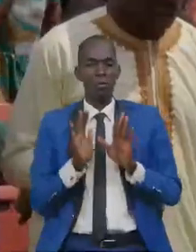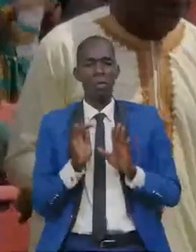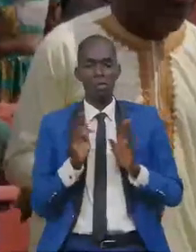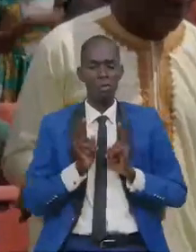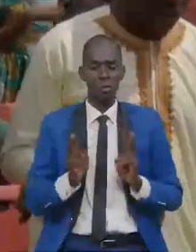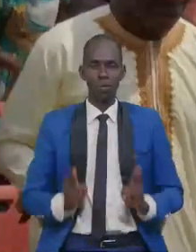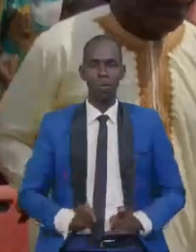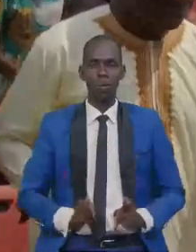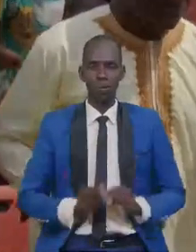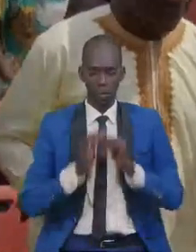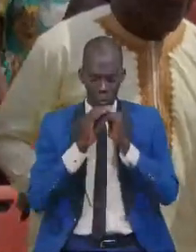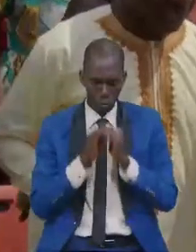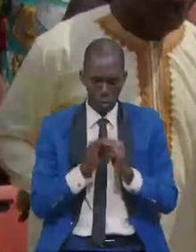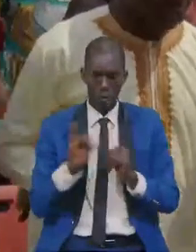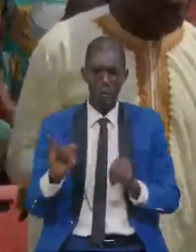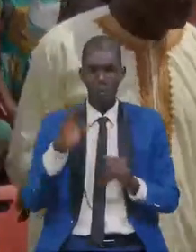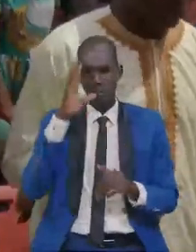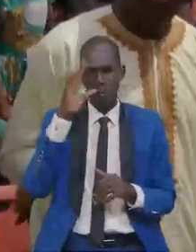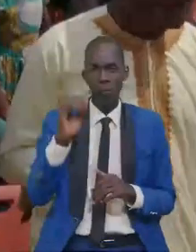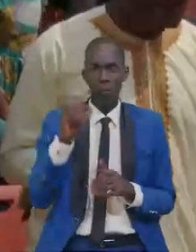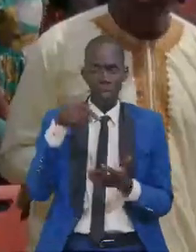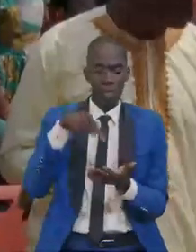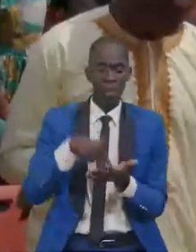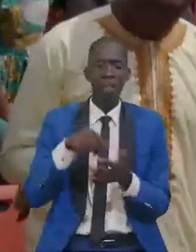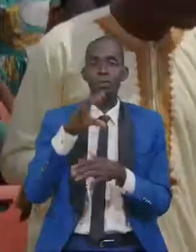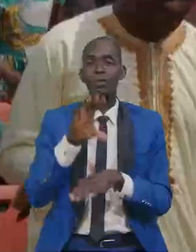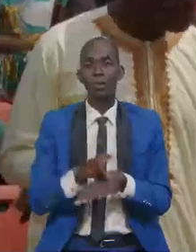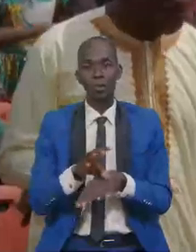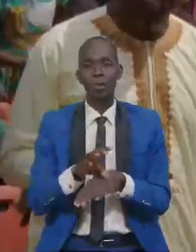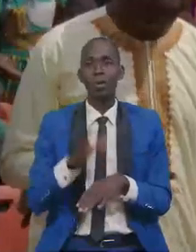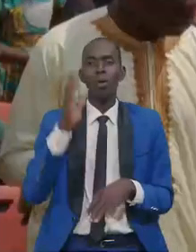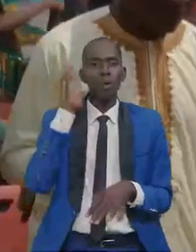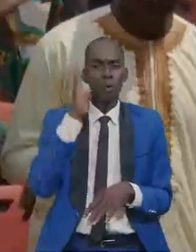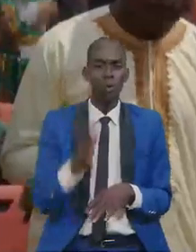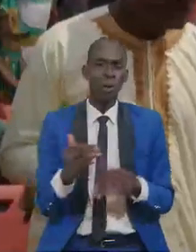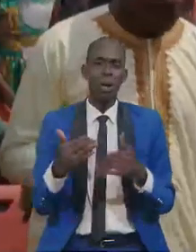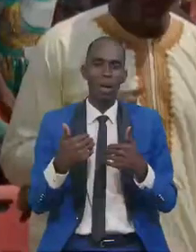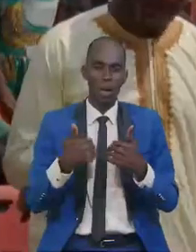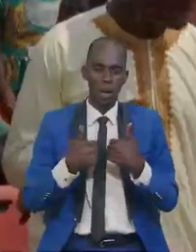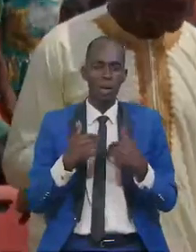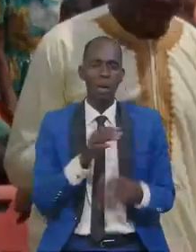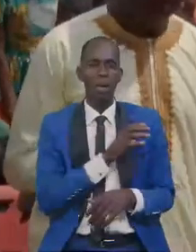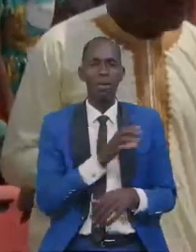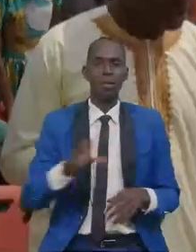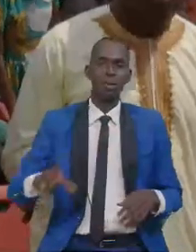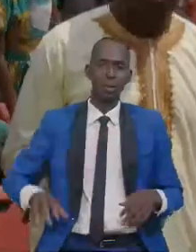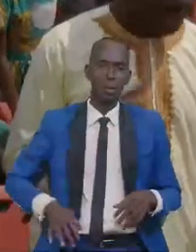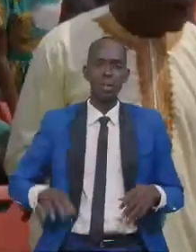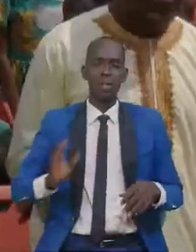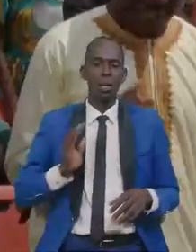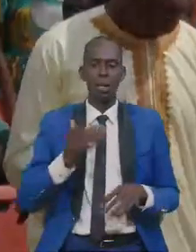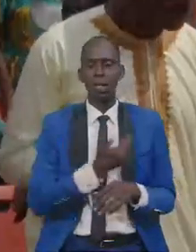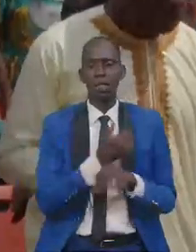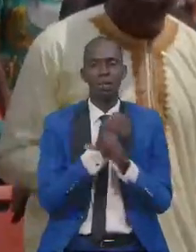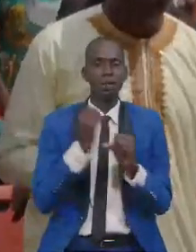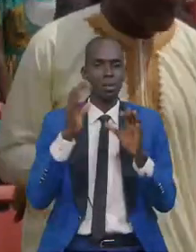en craignant un homme, en adorant un homme. Cette église, nous avons Christ,